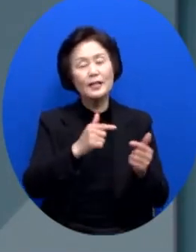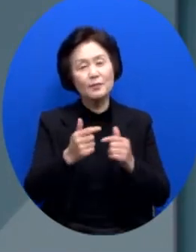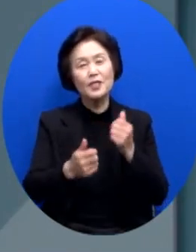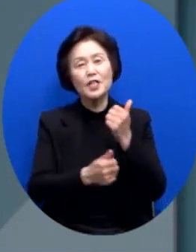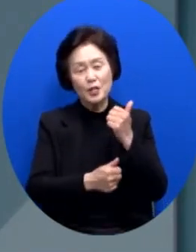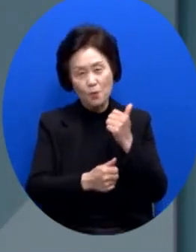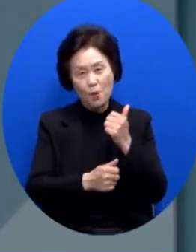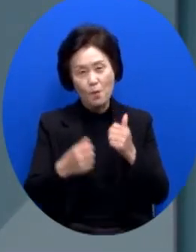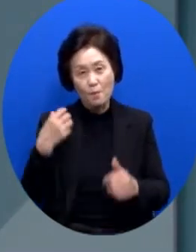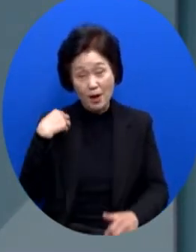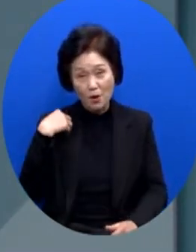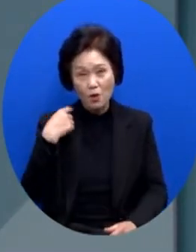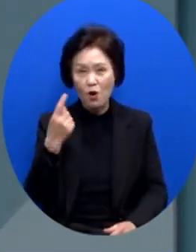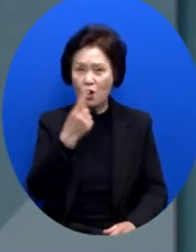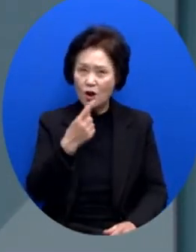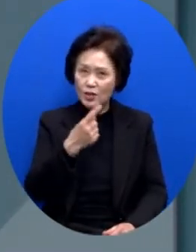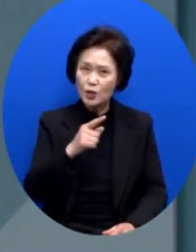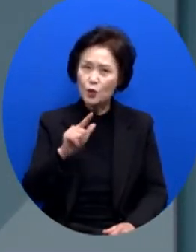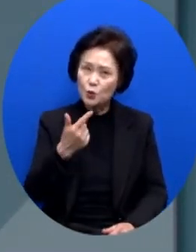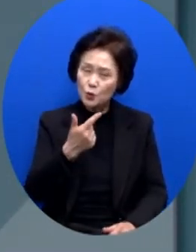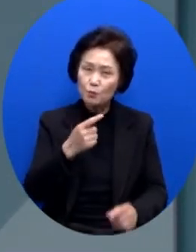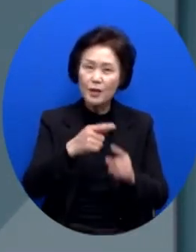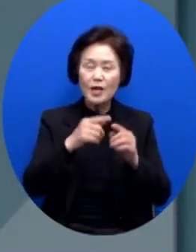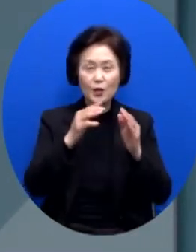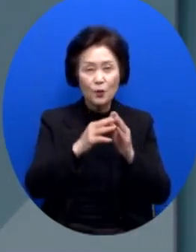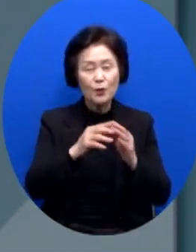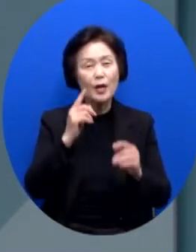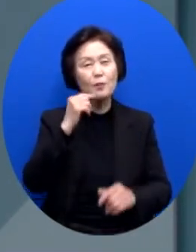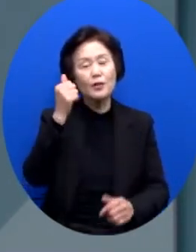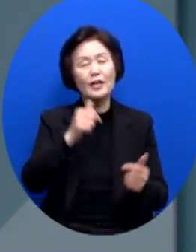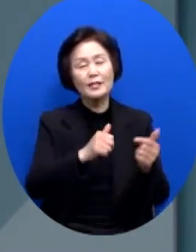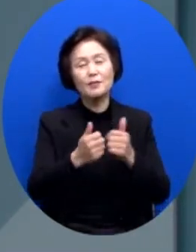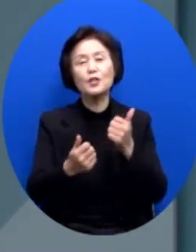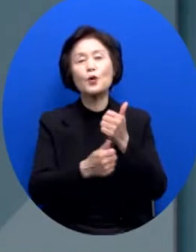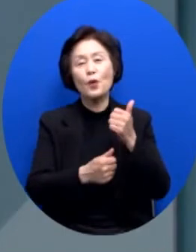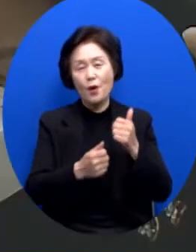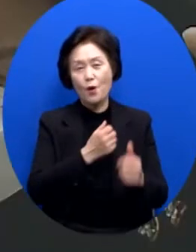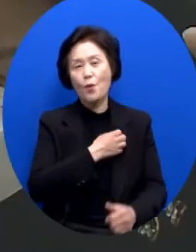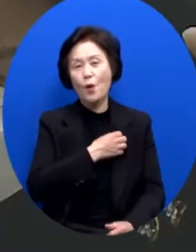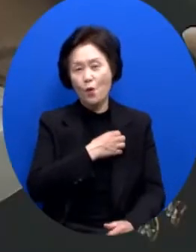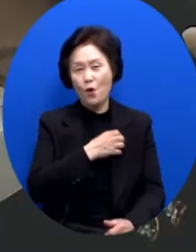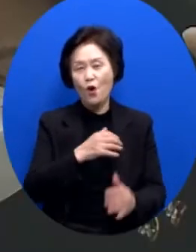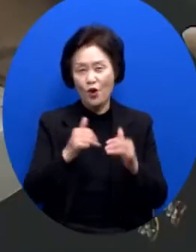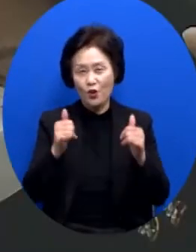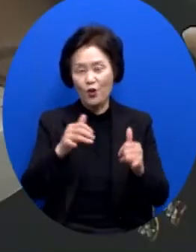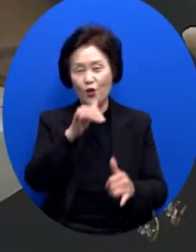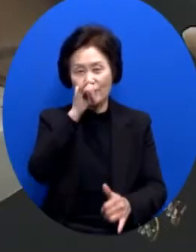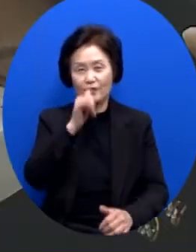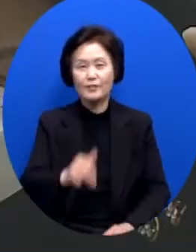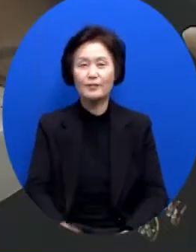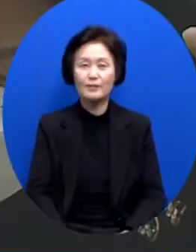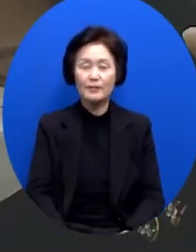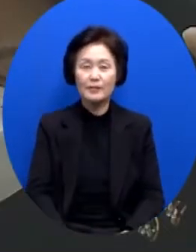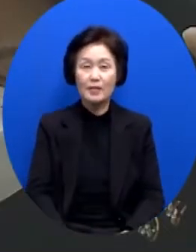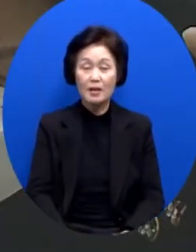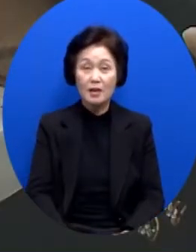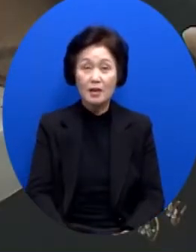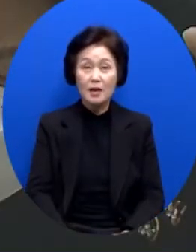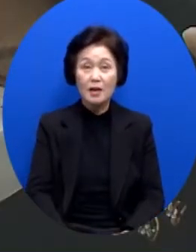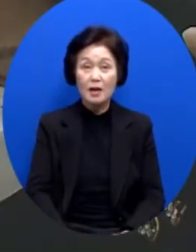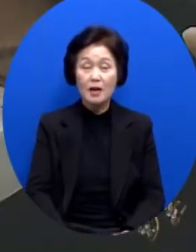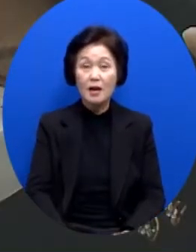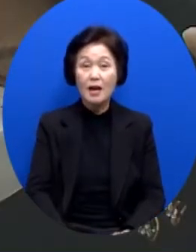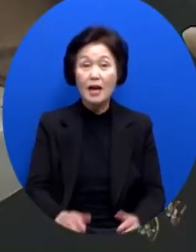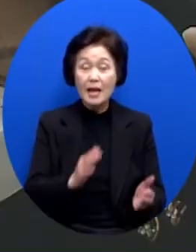1600 교회의 목사님들이 회원으로 계시는 그런 단체입니다 아내 목선이 그렇군요 어 대 구성 사원도